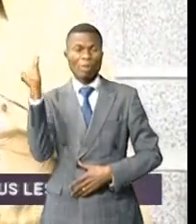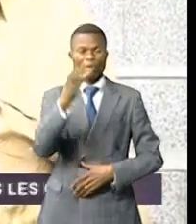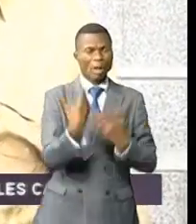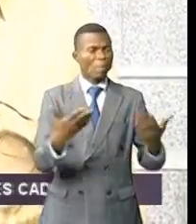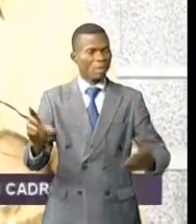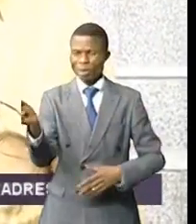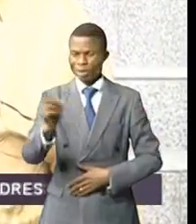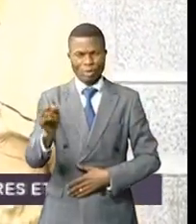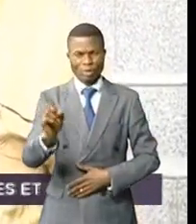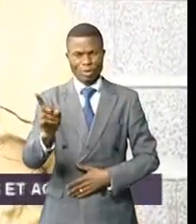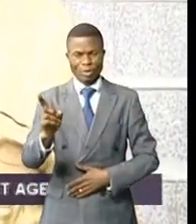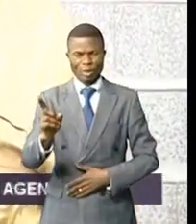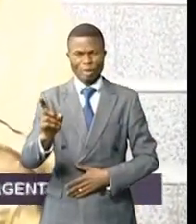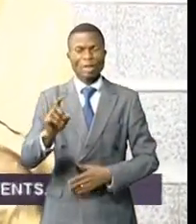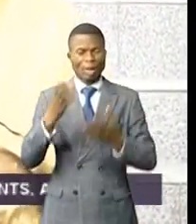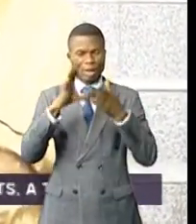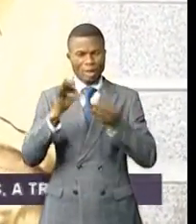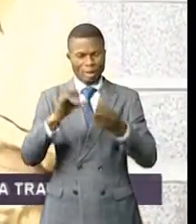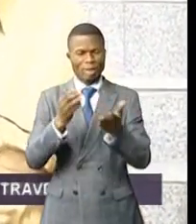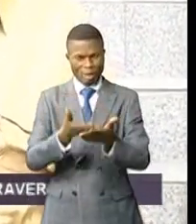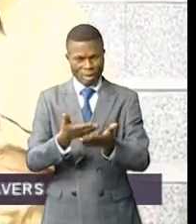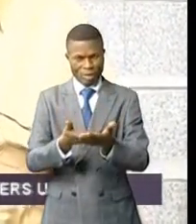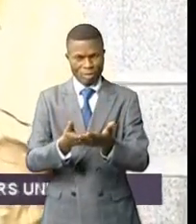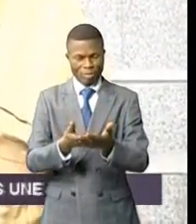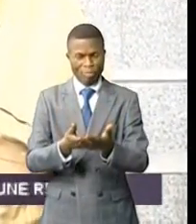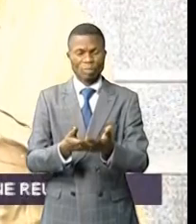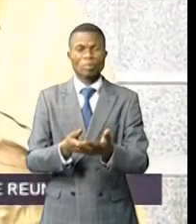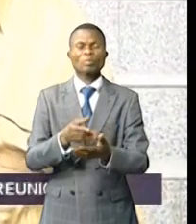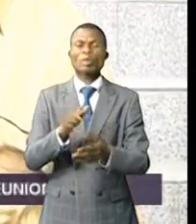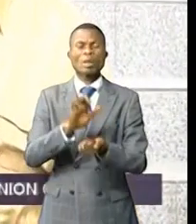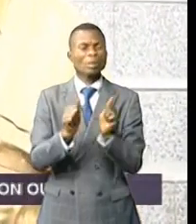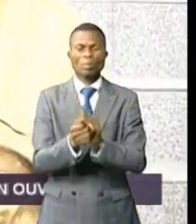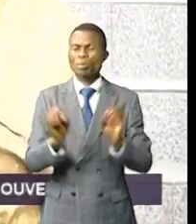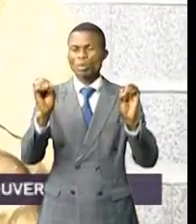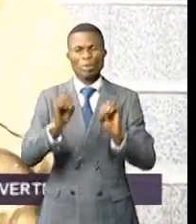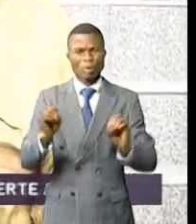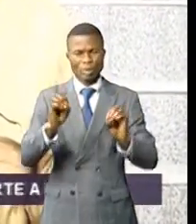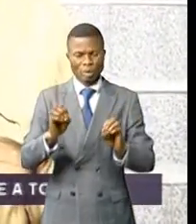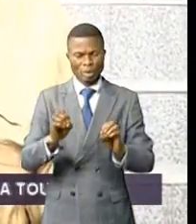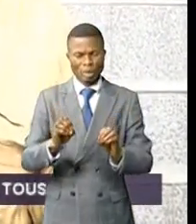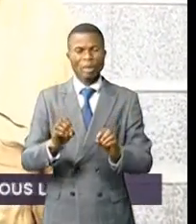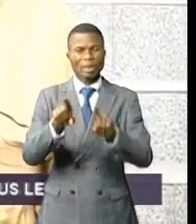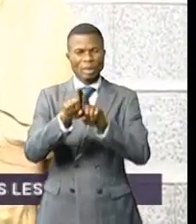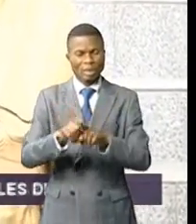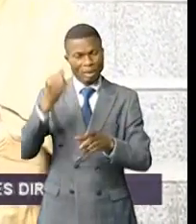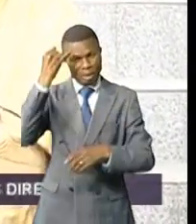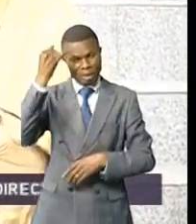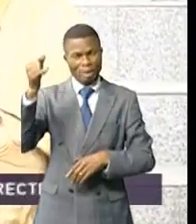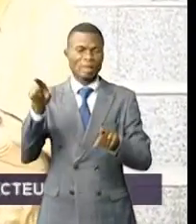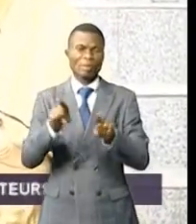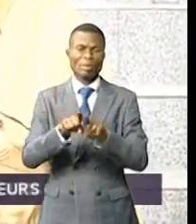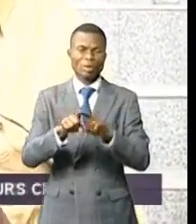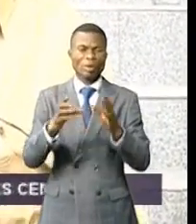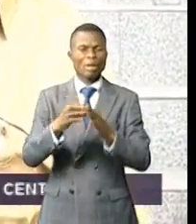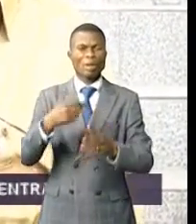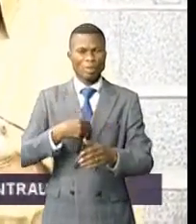rien. Donc voilà ce que nous sommes dit. Et sinon, il n'y a pas de problème. Ça va vraiment dans le sens